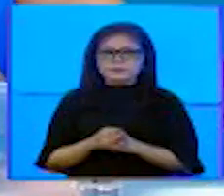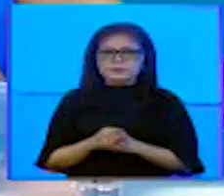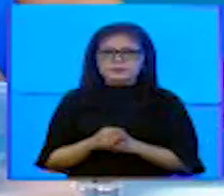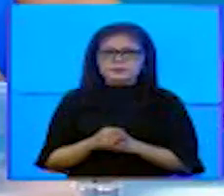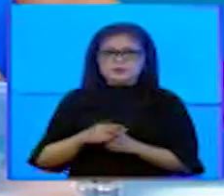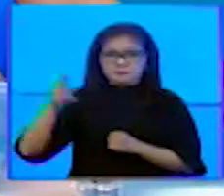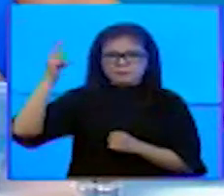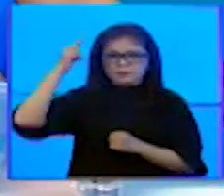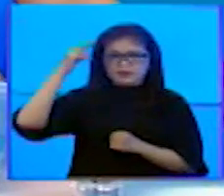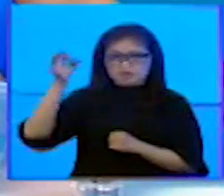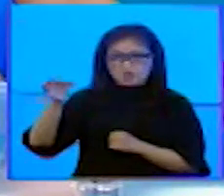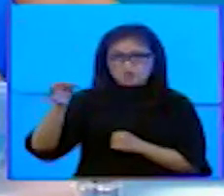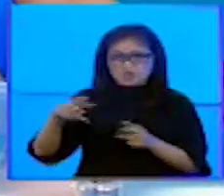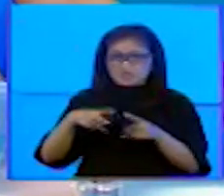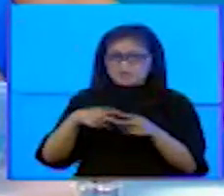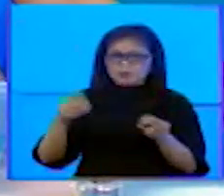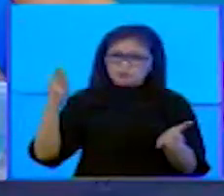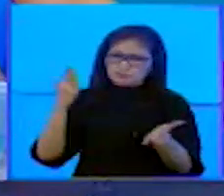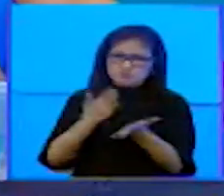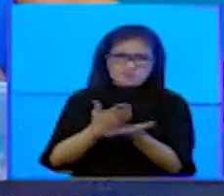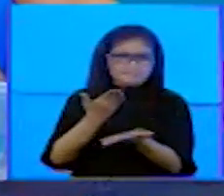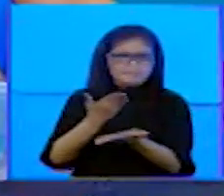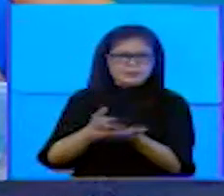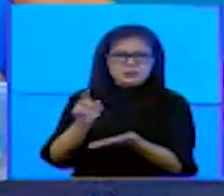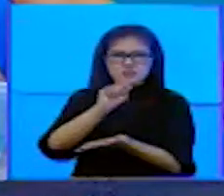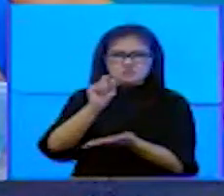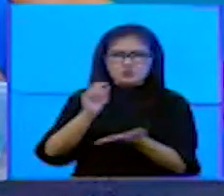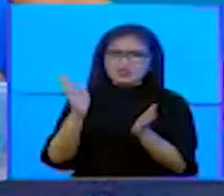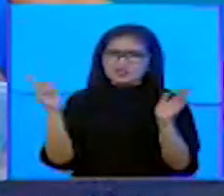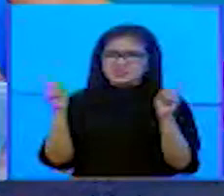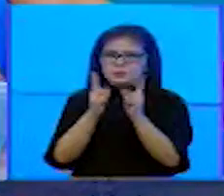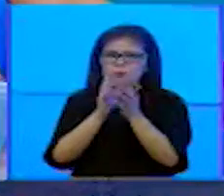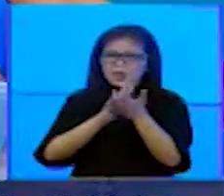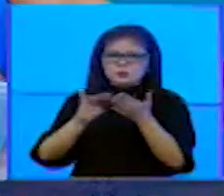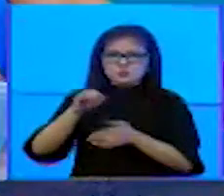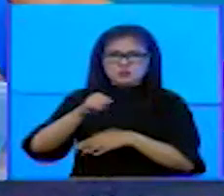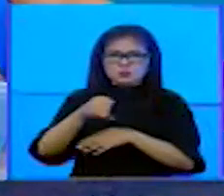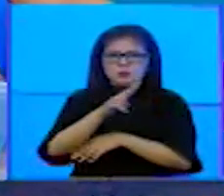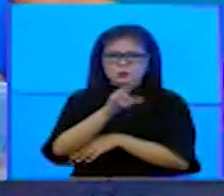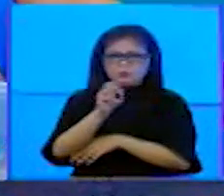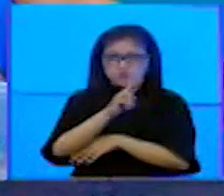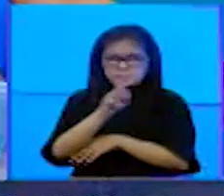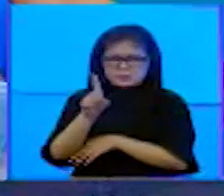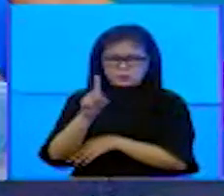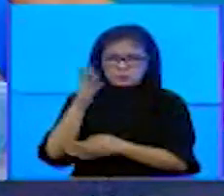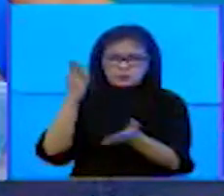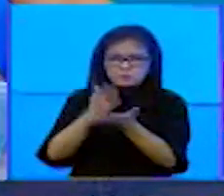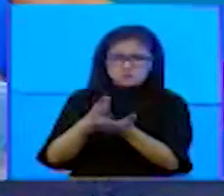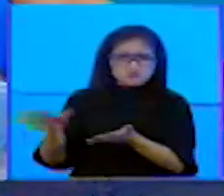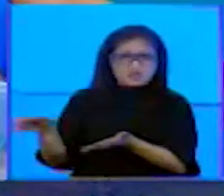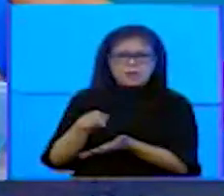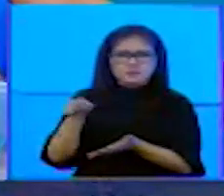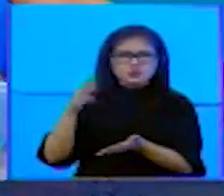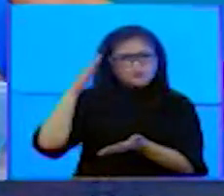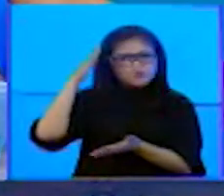Hai pemirsa Pemerintah Kota Depok memutuskan untuk membatalkan sekolah tetap muka pada Januari 2021 keputusan ini diambil